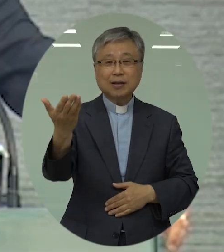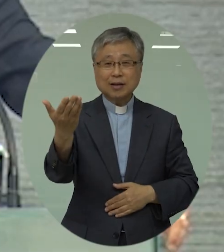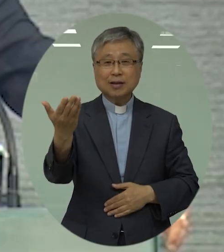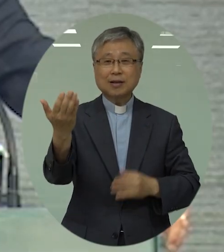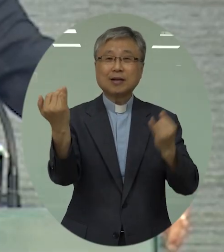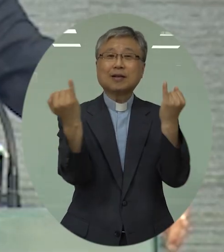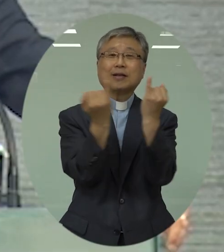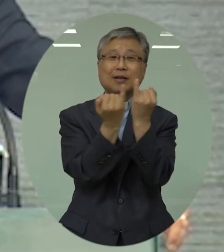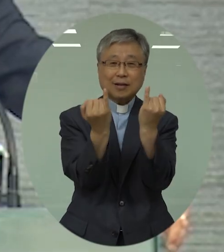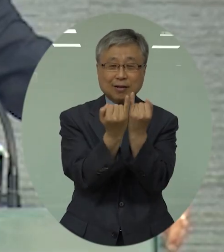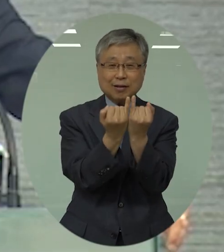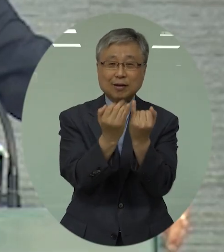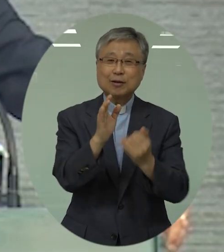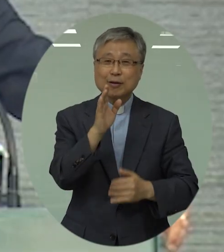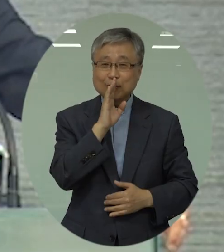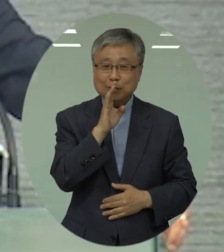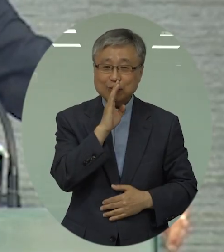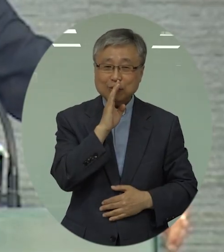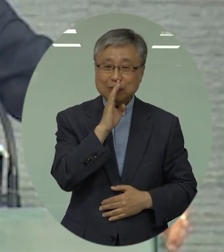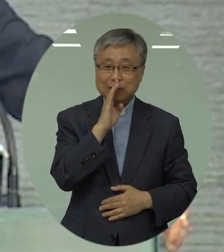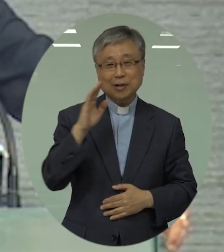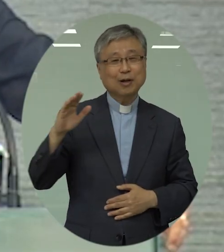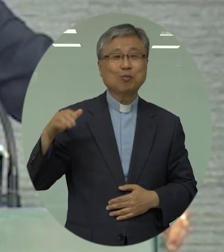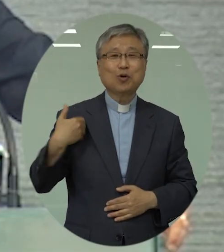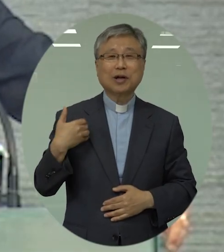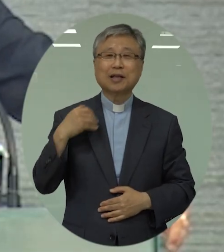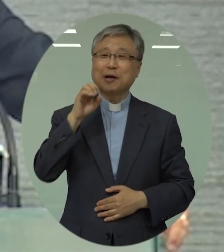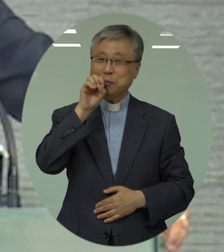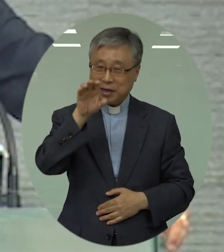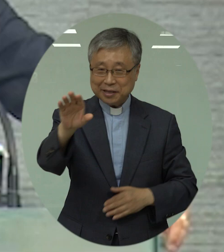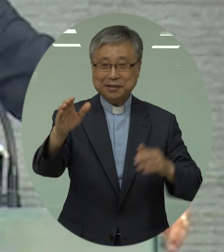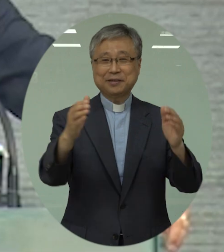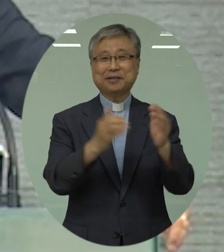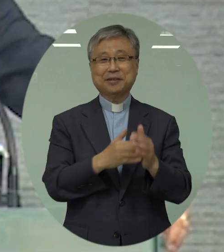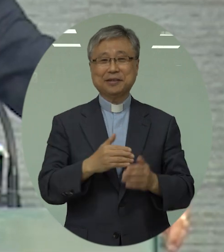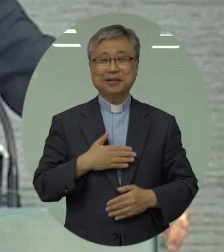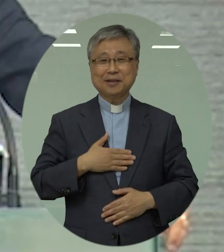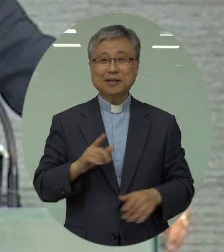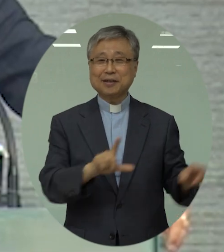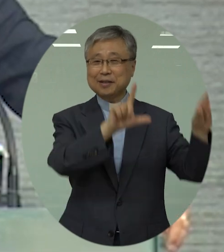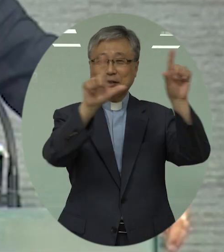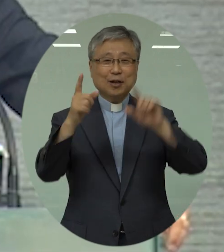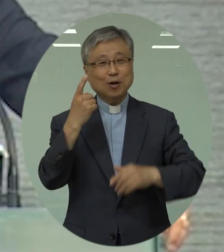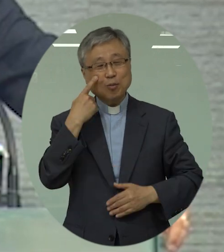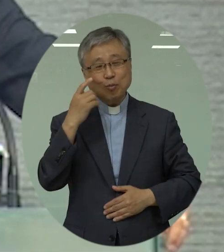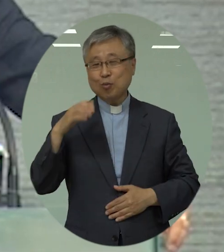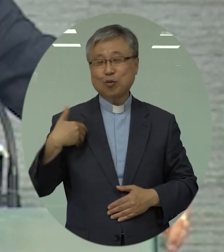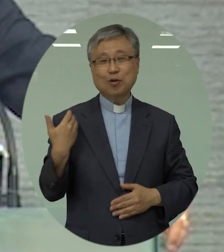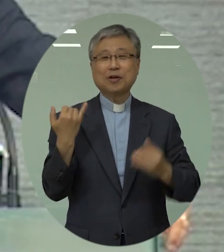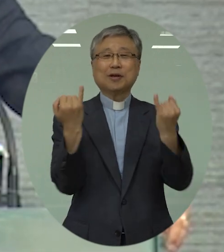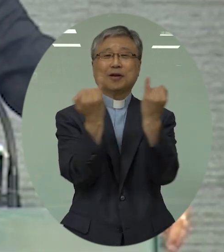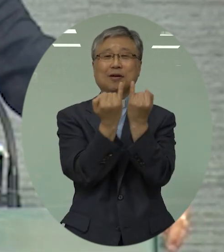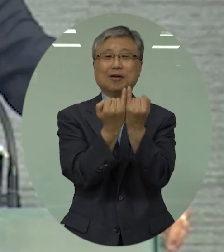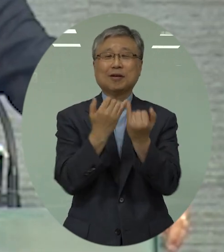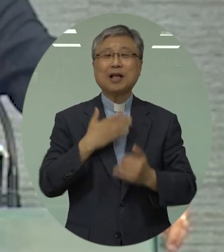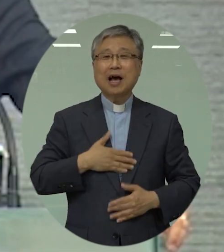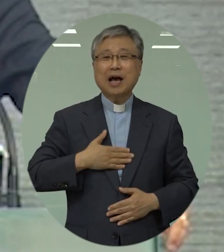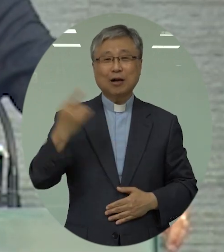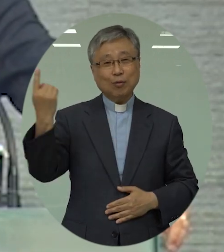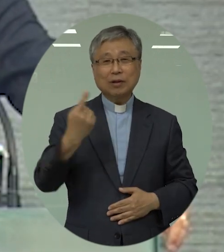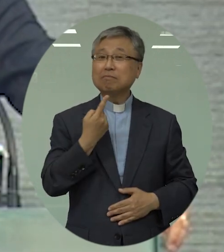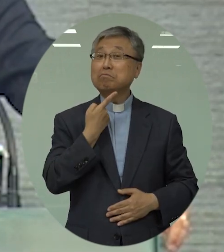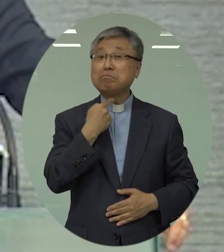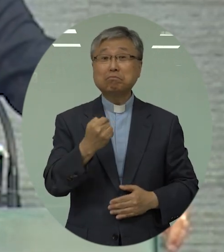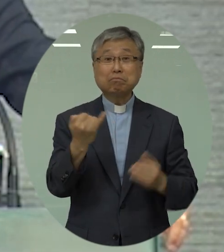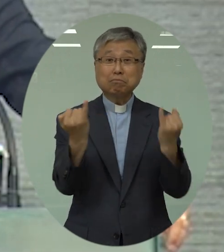당신이라는 여자는 도무지 모르겠다 그랬어요. 살아보니까 모를 여자예요. 내가 알아왔던 여자가